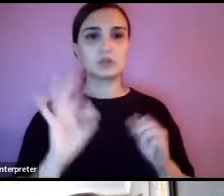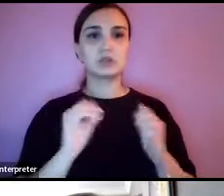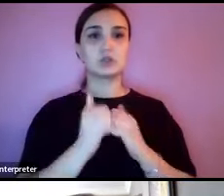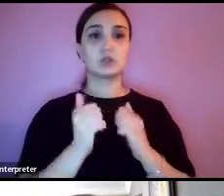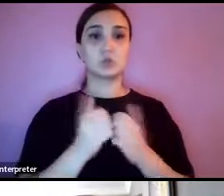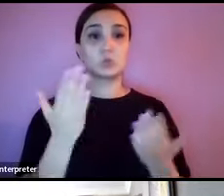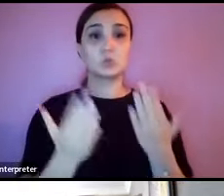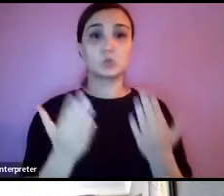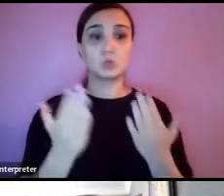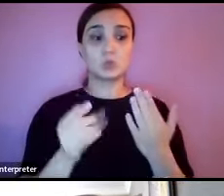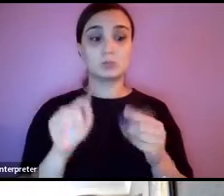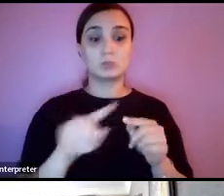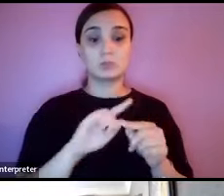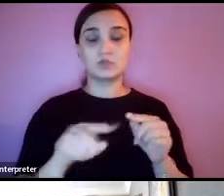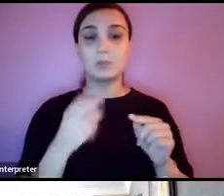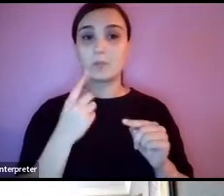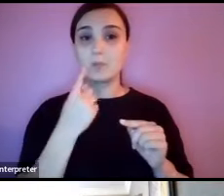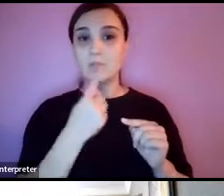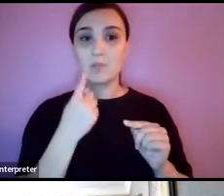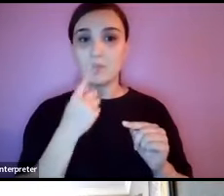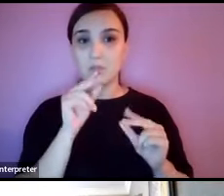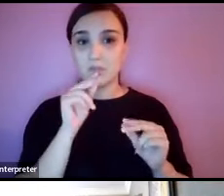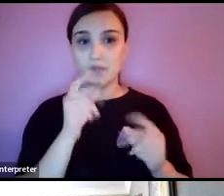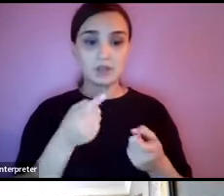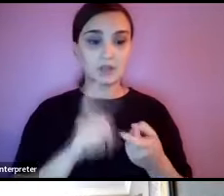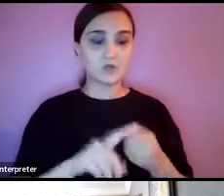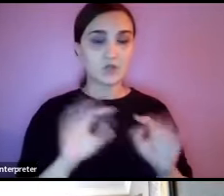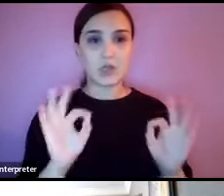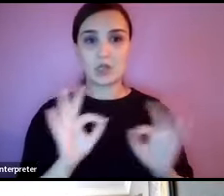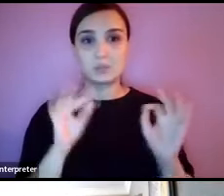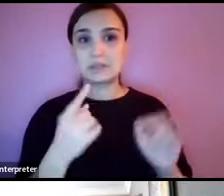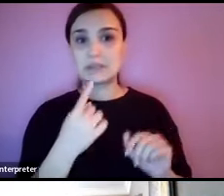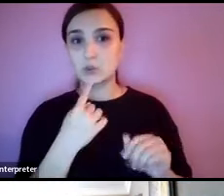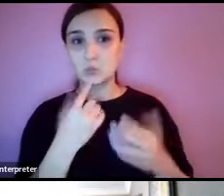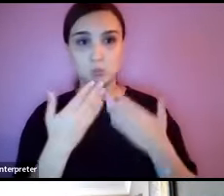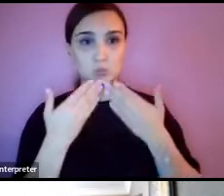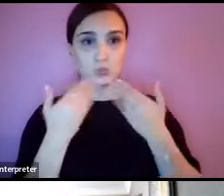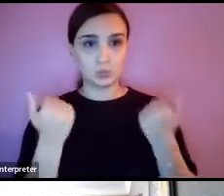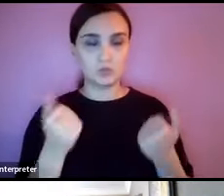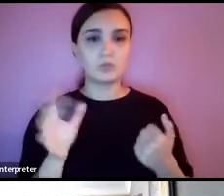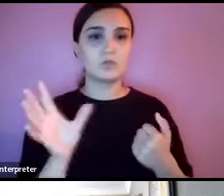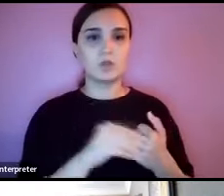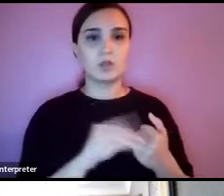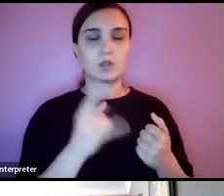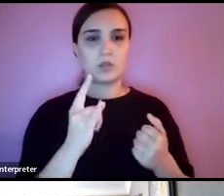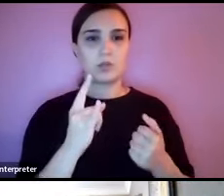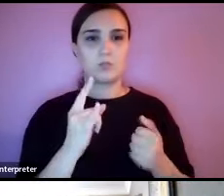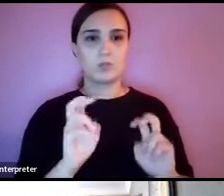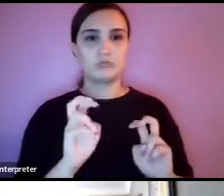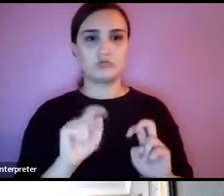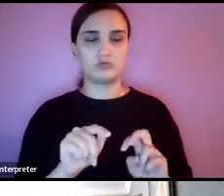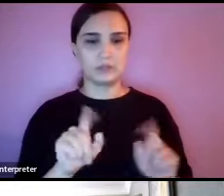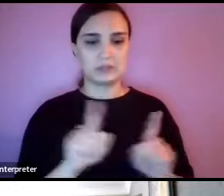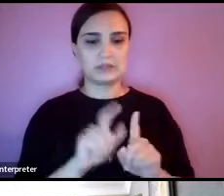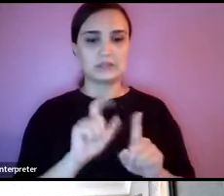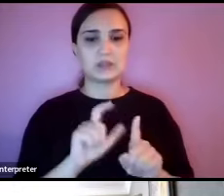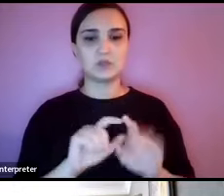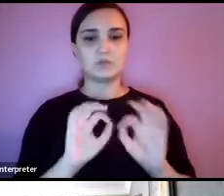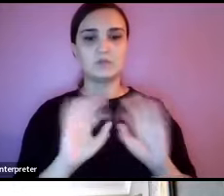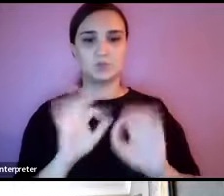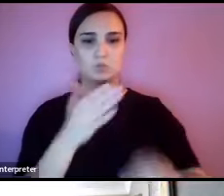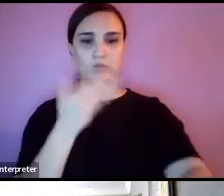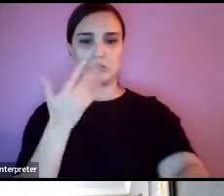თუ მაშინაც კი თუ მეტყოლებასთან დაკავშირებით არაფერი არანაირი სირთულე არ არის, ყველა ბავშვი ეს სიტყვიერად არ